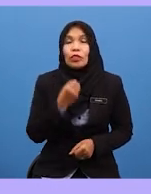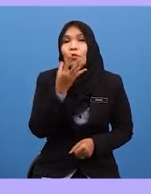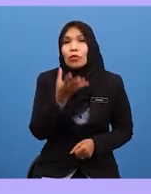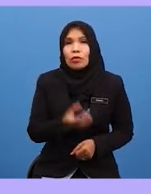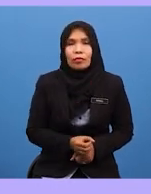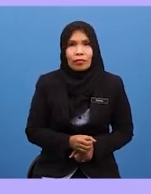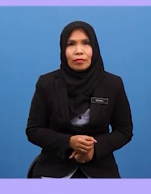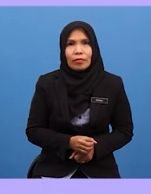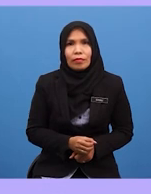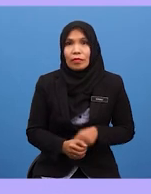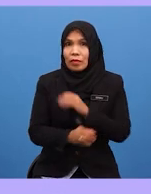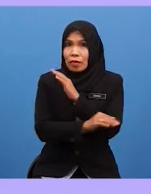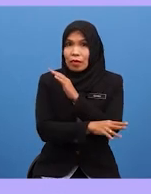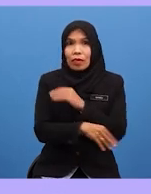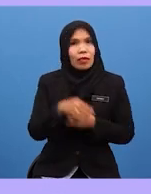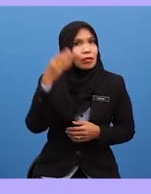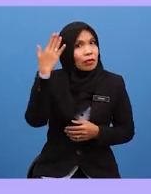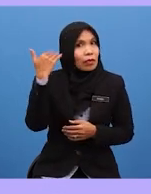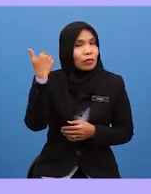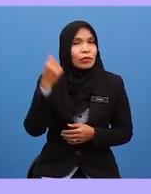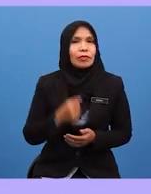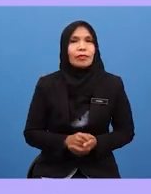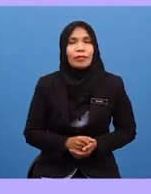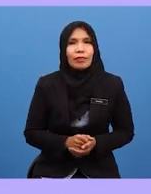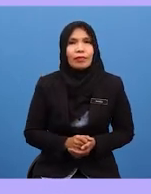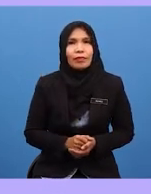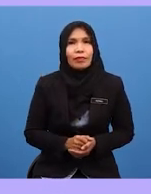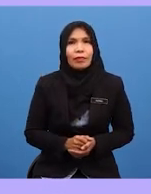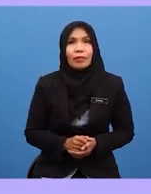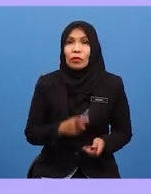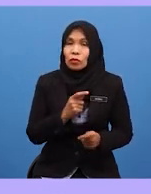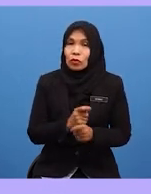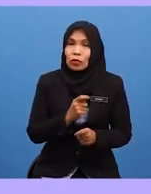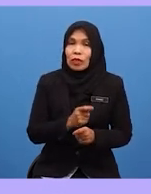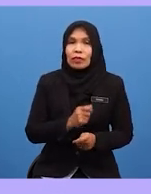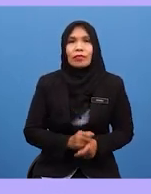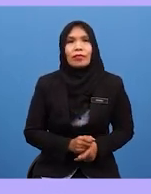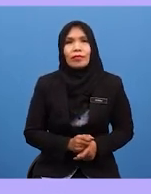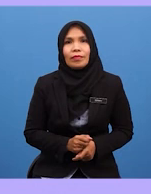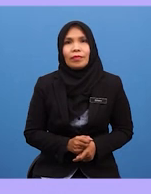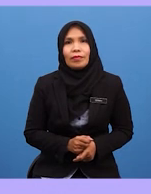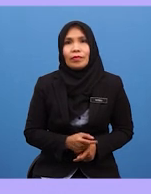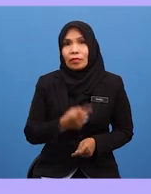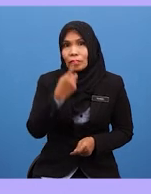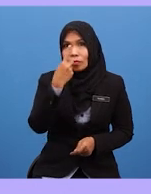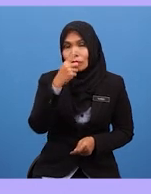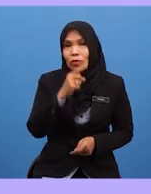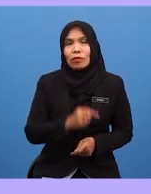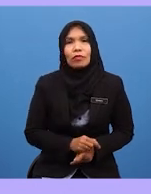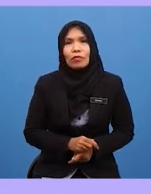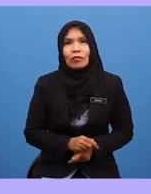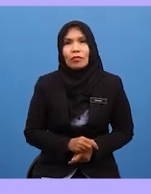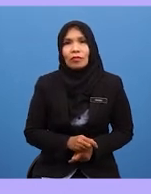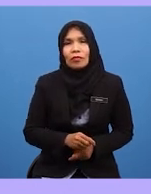Ia berfungsi untuk menambah luas permukaan untuk penyerapan air